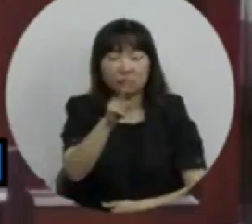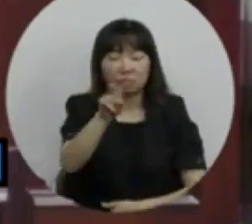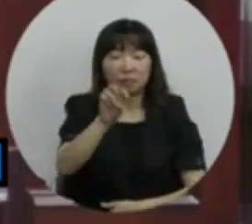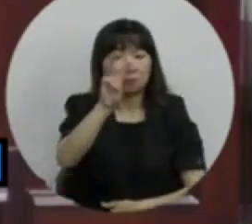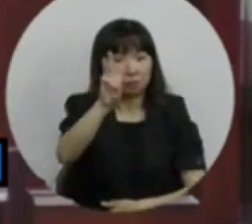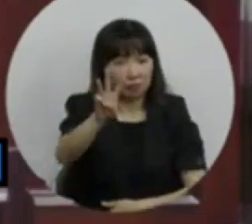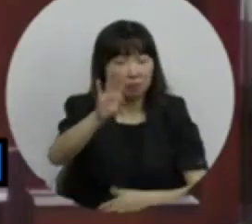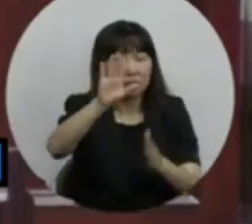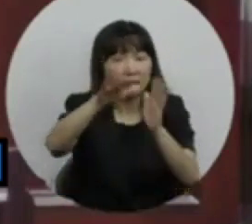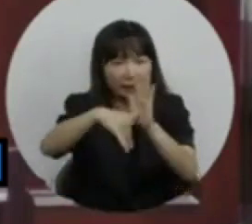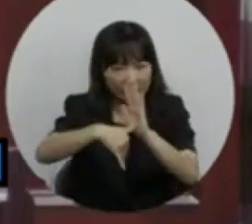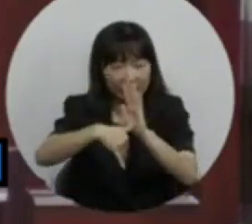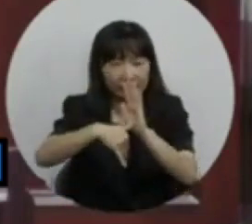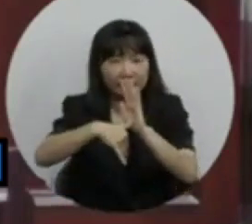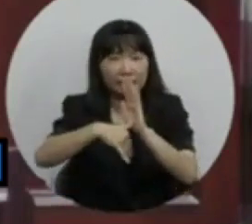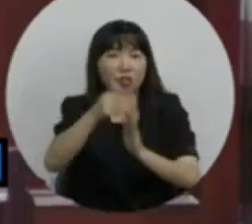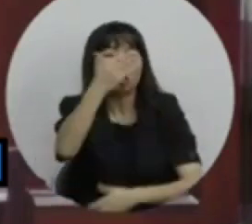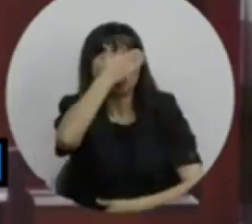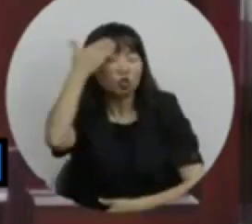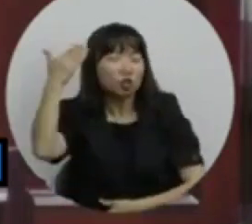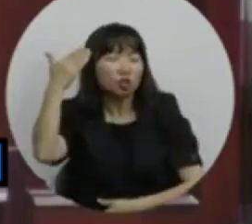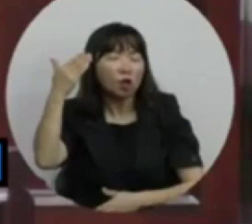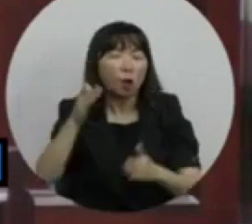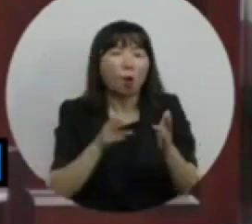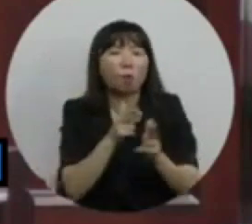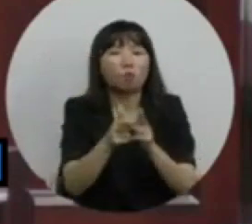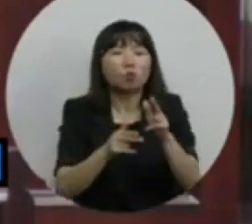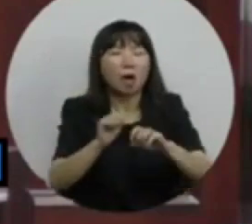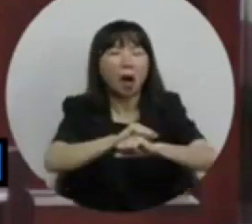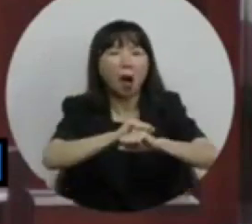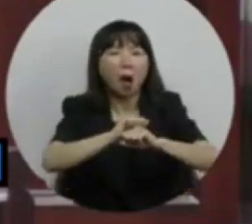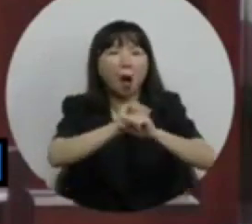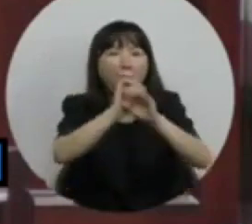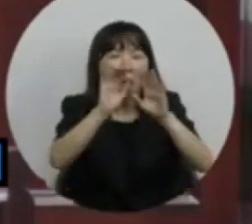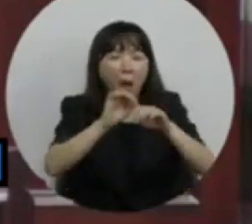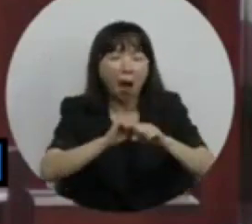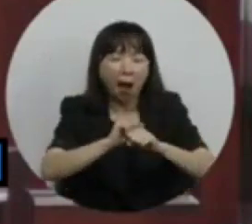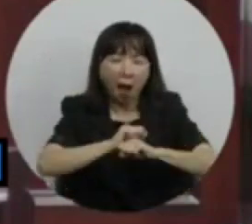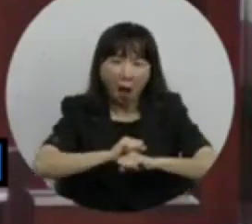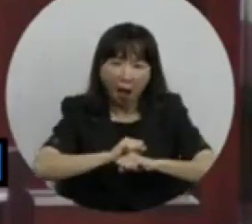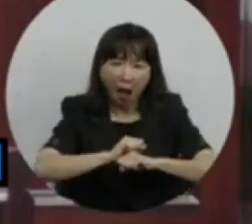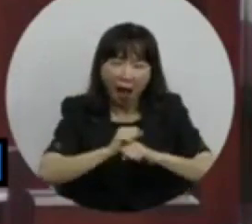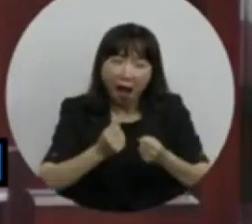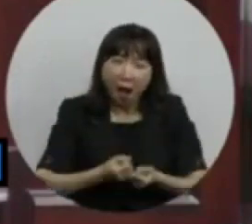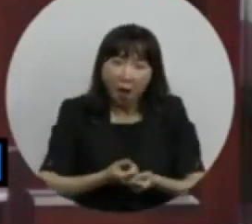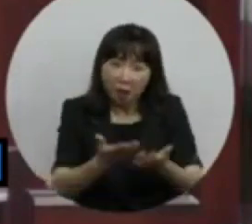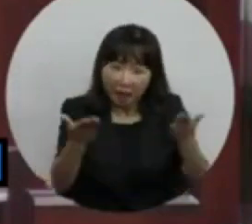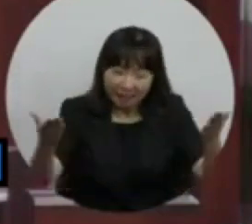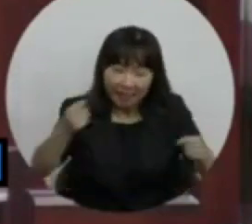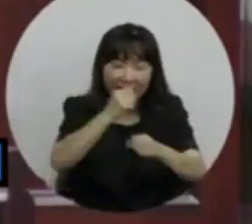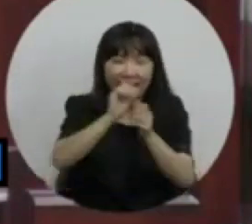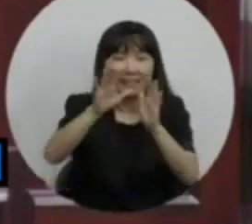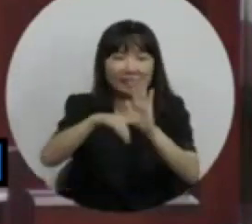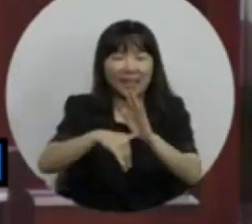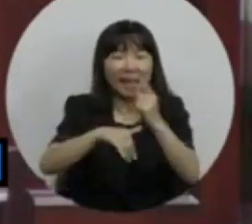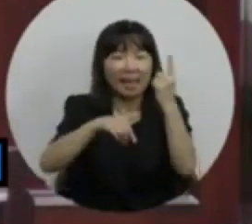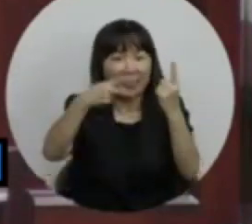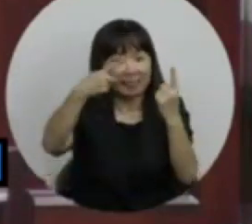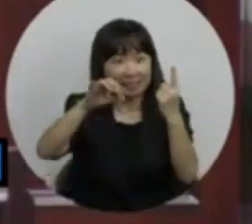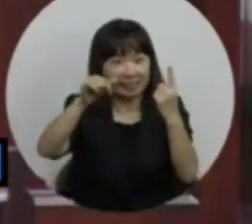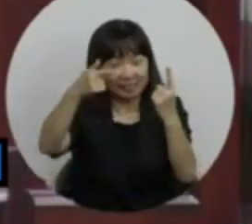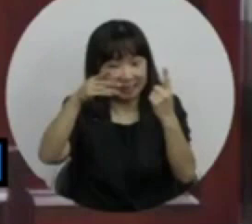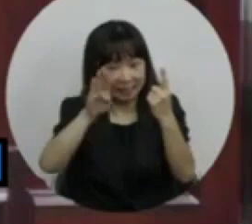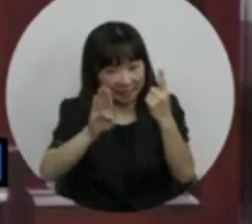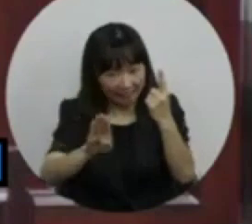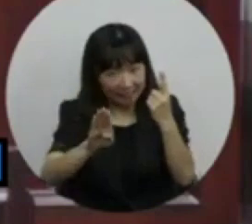2023년도에는 청렴 문화 확산에 힘을 쏟아 2년 연속 1등급을 받는 영예를 누려 많은